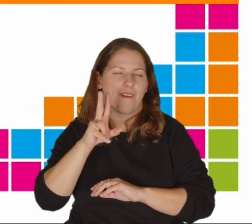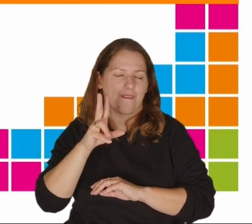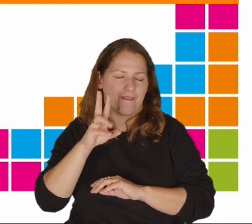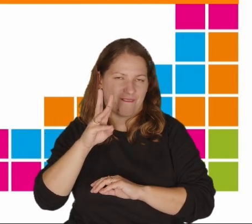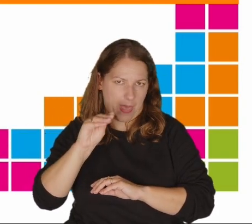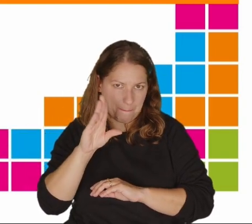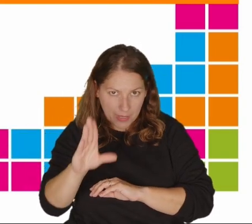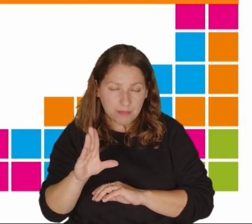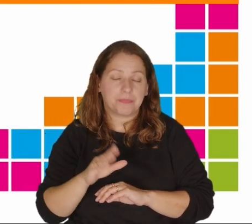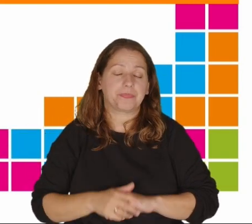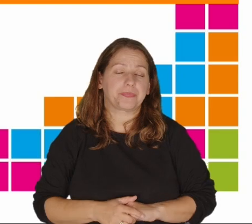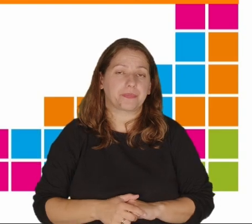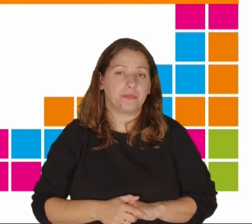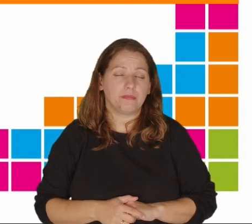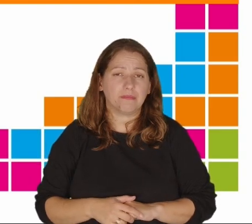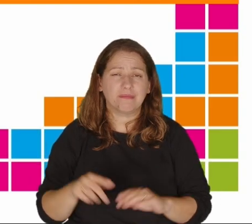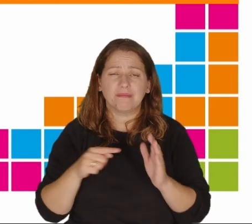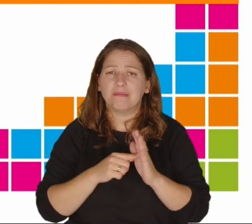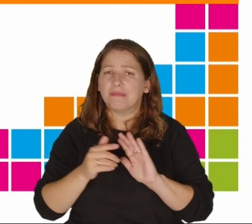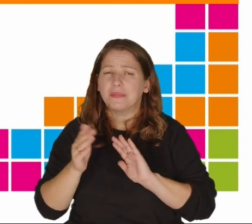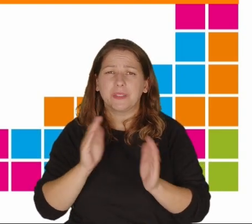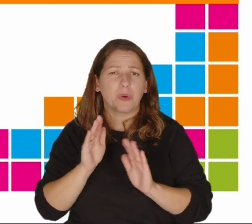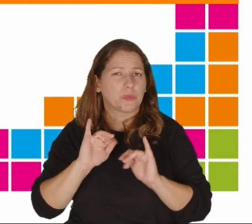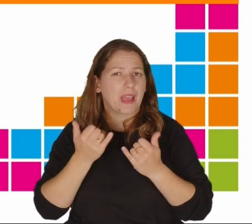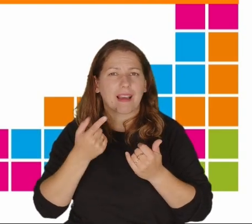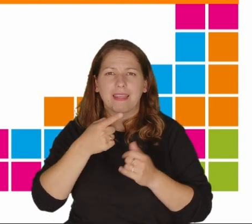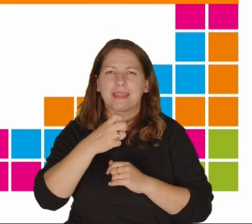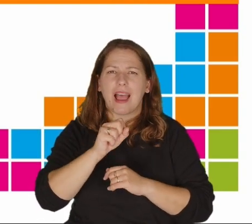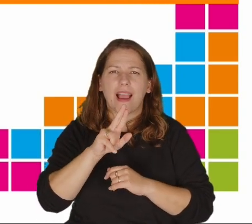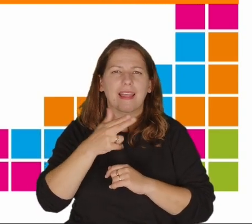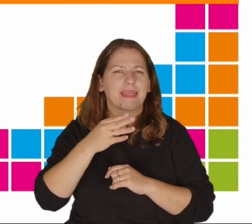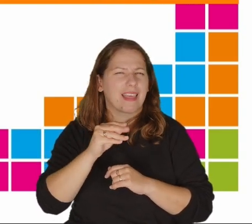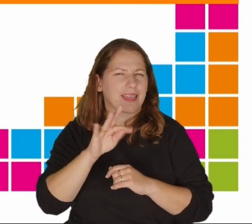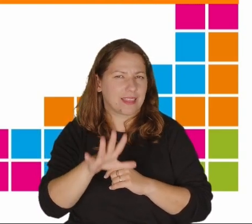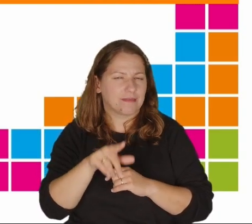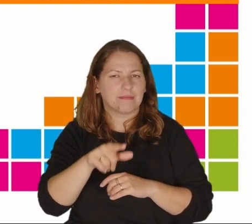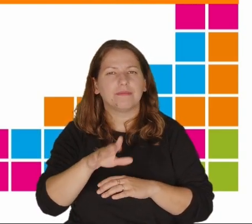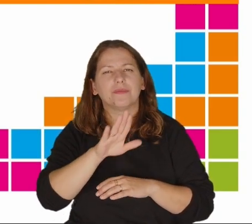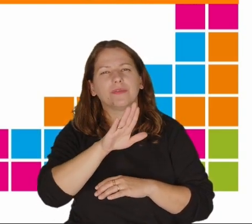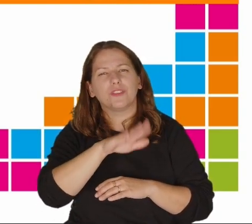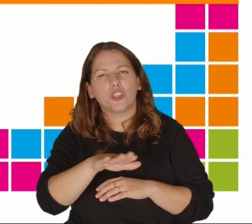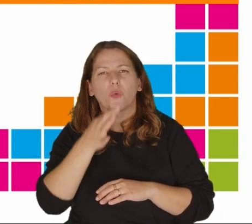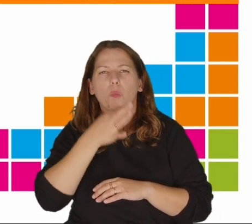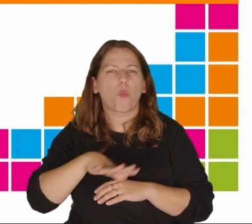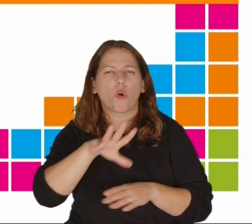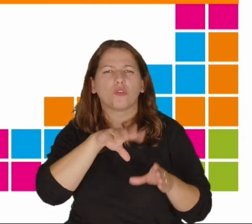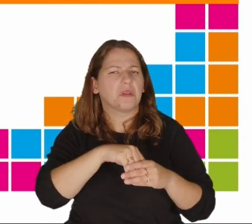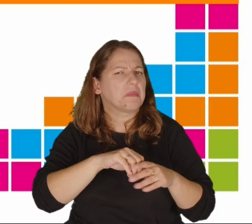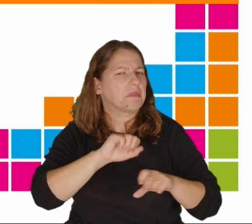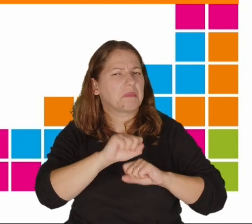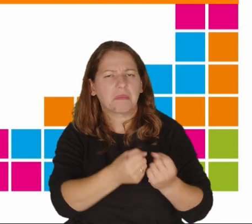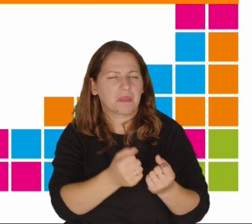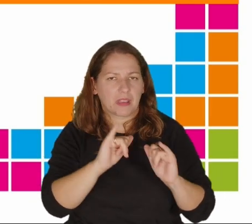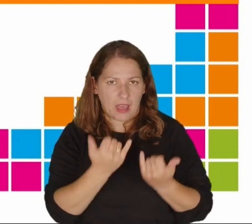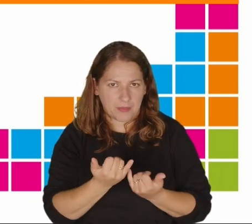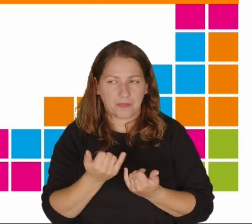dark web. No jeśli chodzi o to, w jaki sposób w tym darknecie funkcjonują dzieci i młodzież, no to rzeczy, o których mówimy,